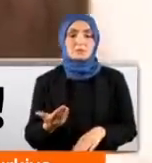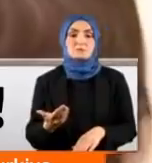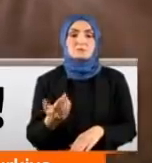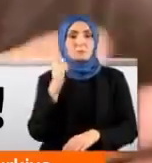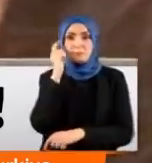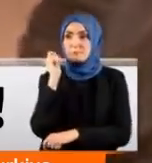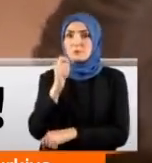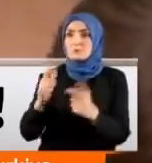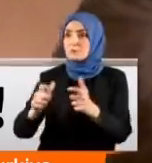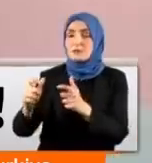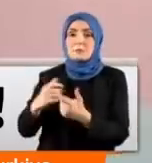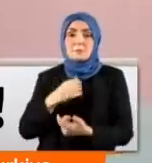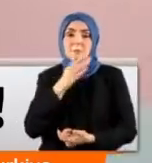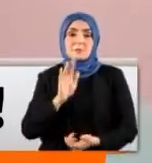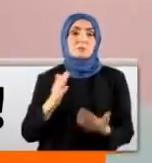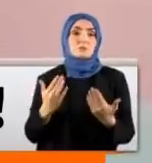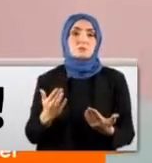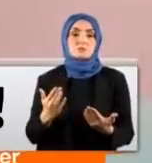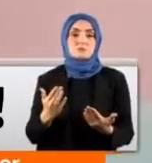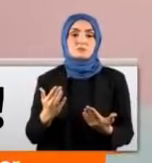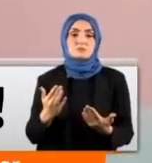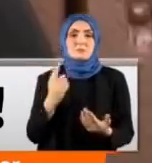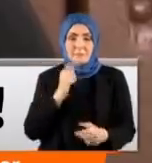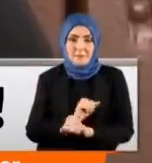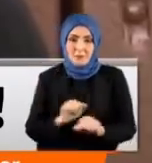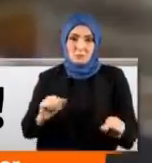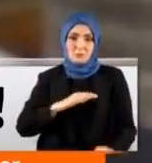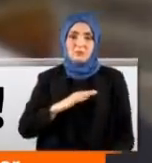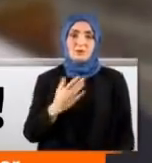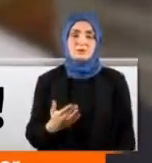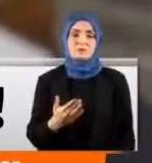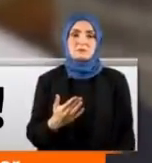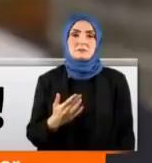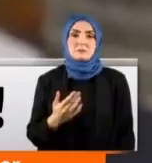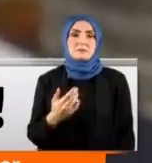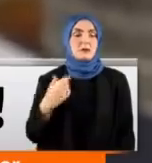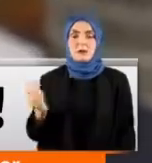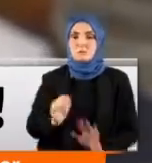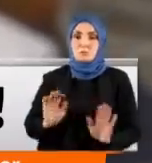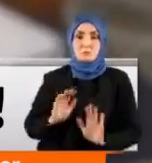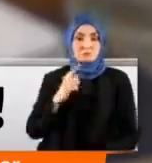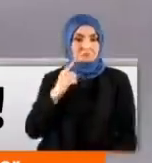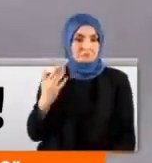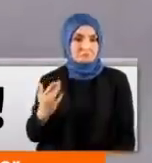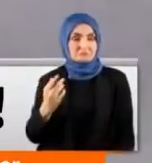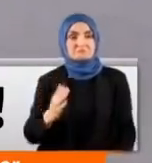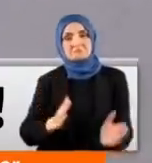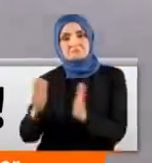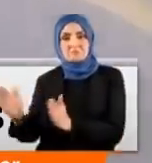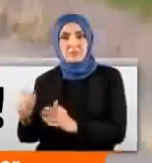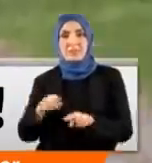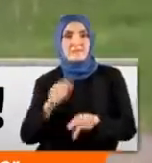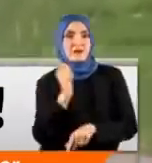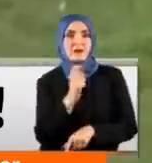bilmiyoruz. Süresiz bir borcumuz var. Bu konuda mağduriyet yaşıyoruz. Almıyorum. Bir yanda nafaka alanlar, diğer